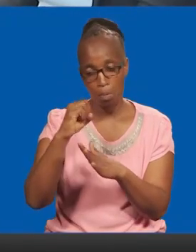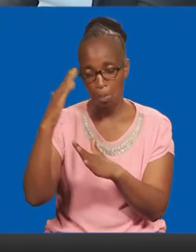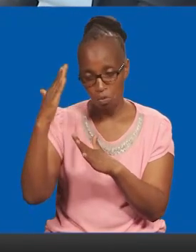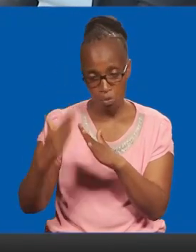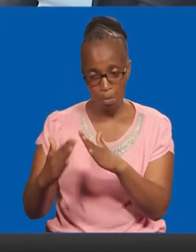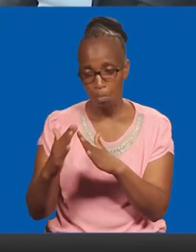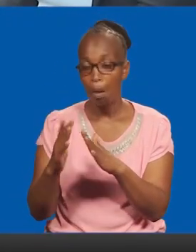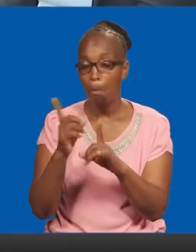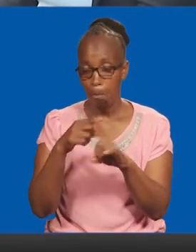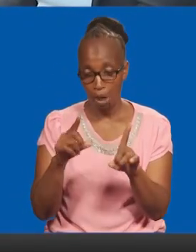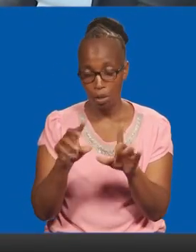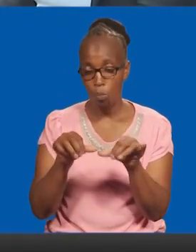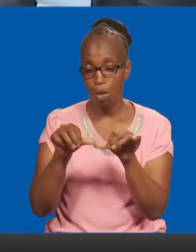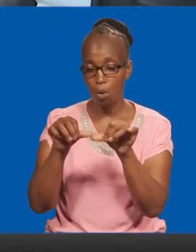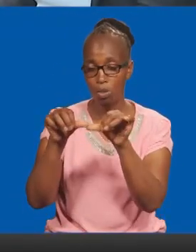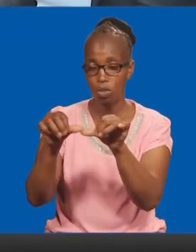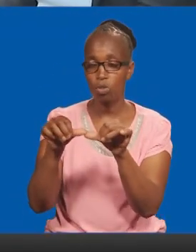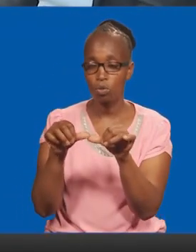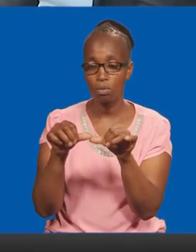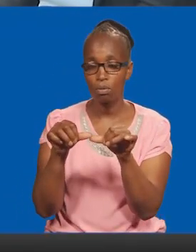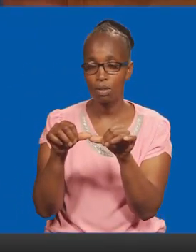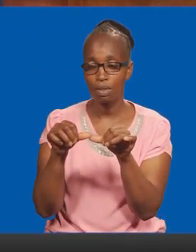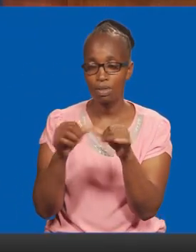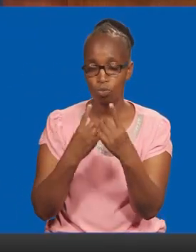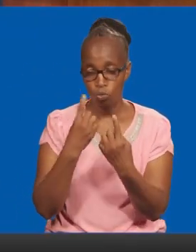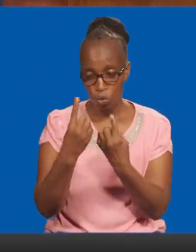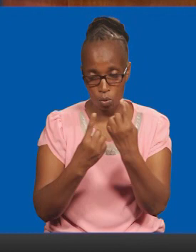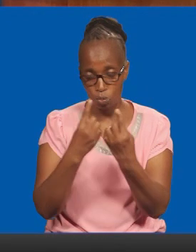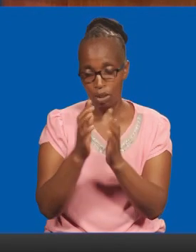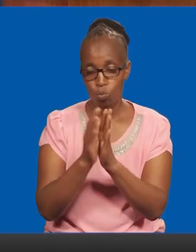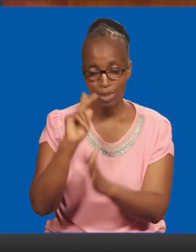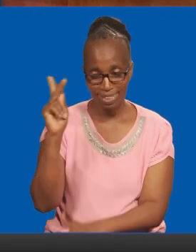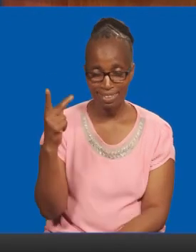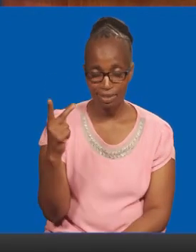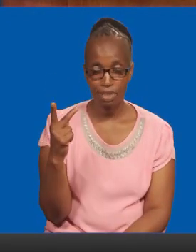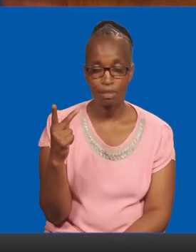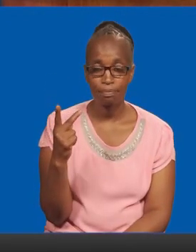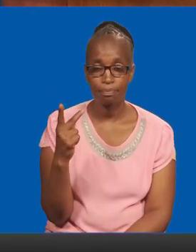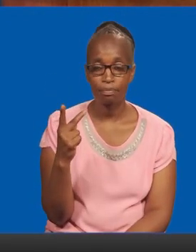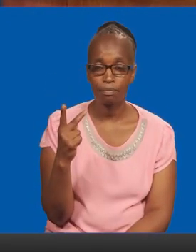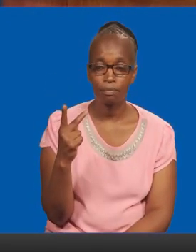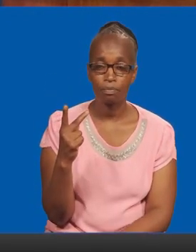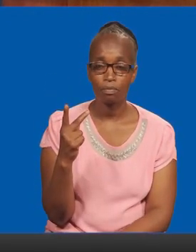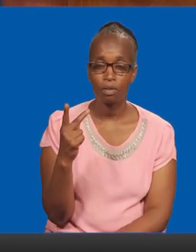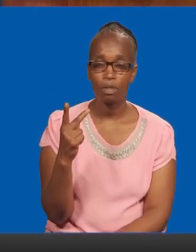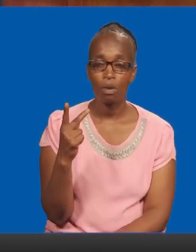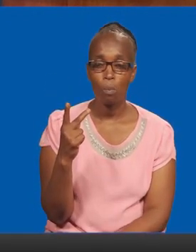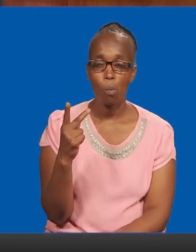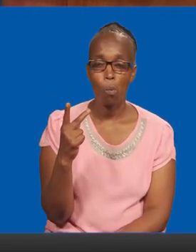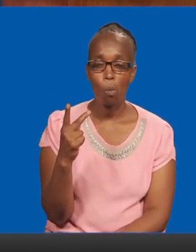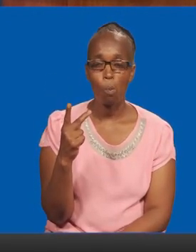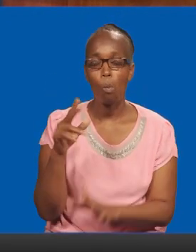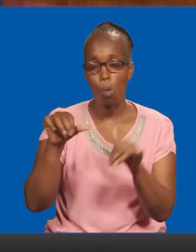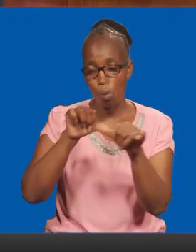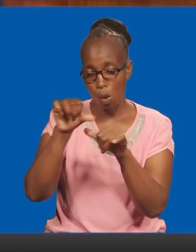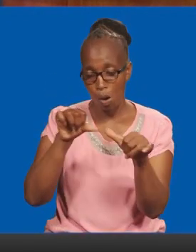hazitakoma, akisema anapambana kurudisha adhi ya Wakenya. Hii pombe karibu ituangaishe. Almost, we are almost